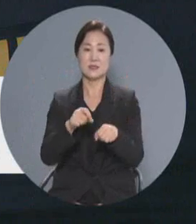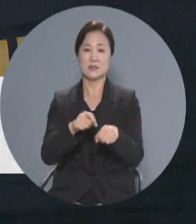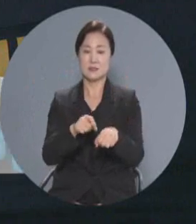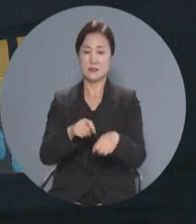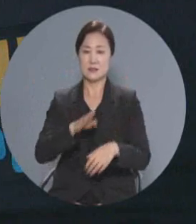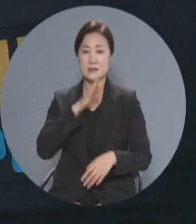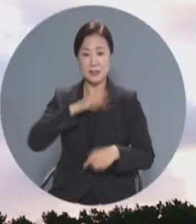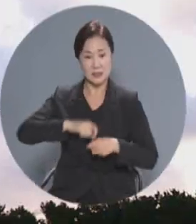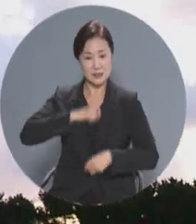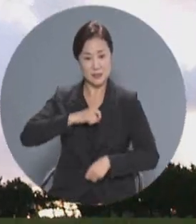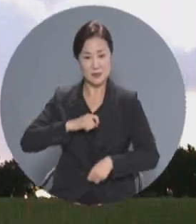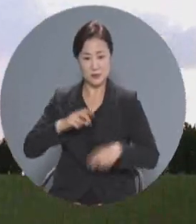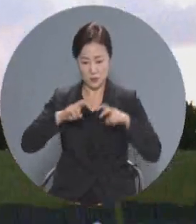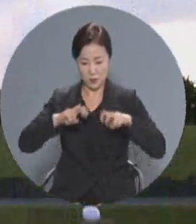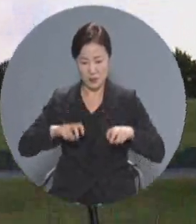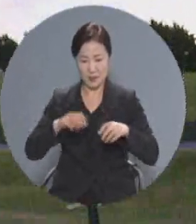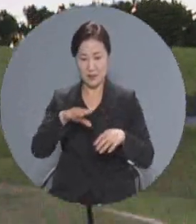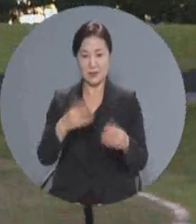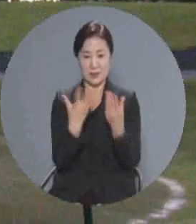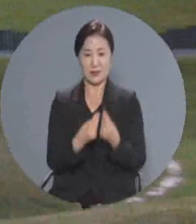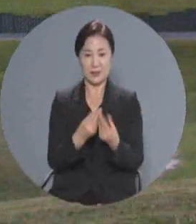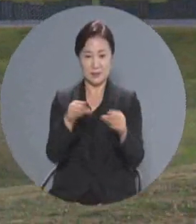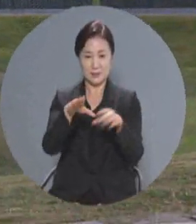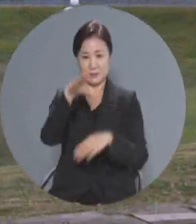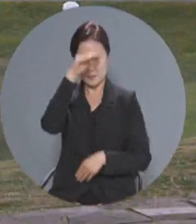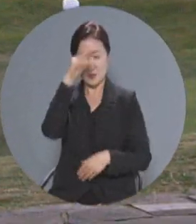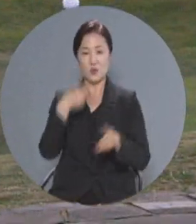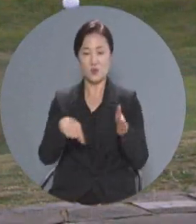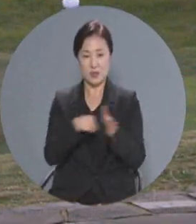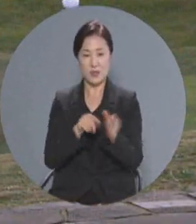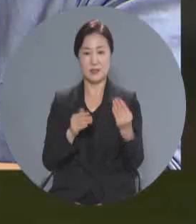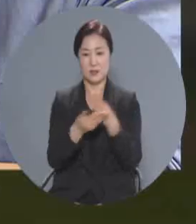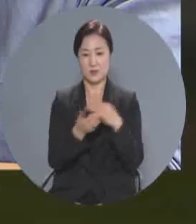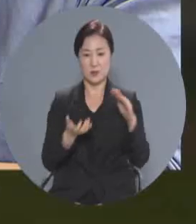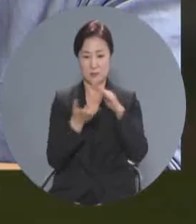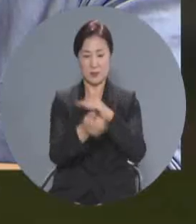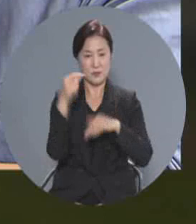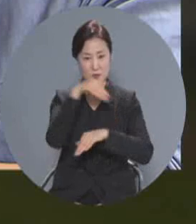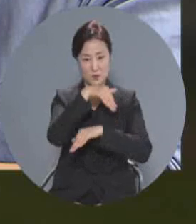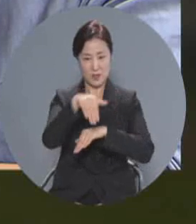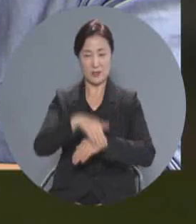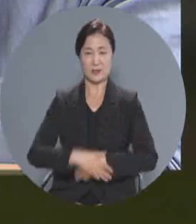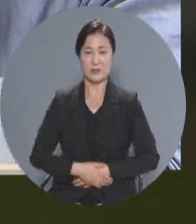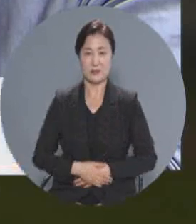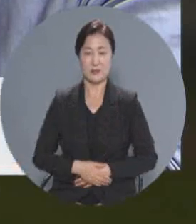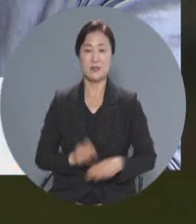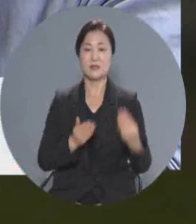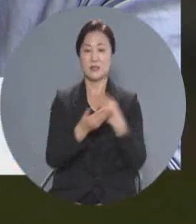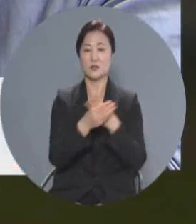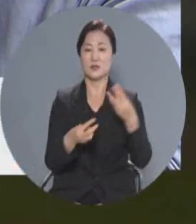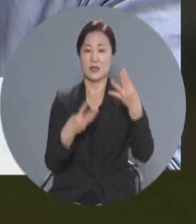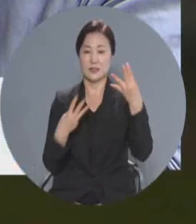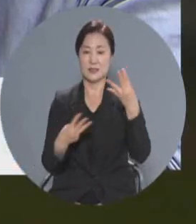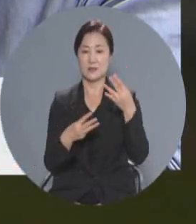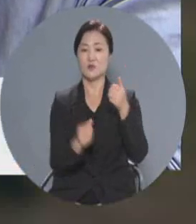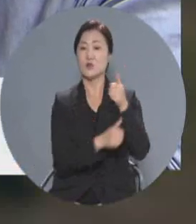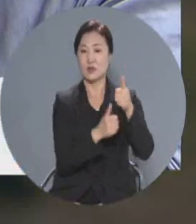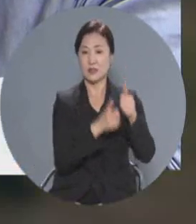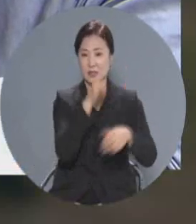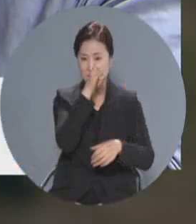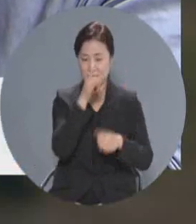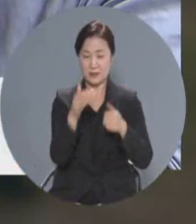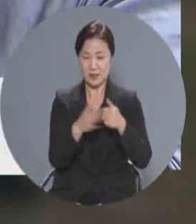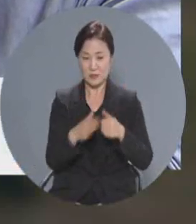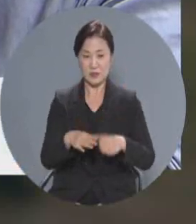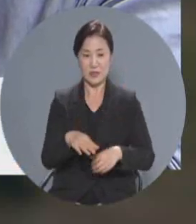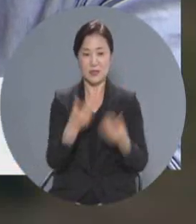사례를 벤치마킹하기 위해 다음 달쯤에는 제주를 방문할 계획입니다. 제주 4.3 사건 실무위원회가 있어서 이